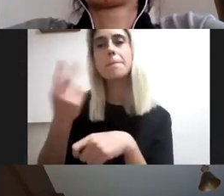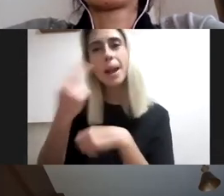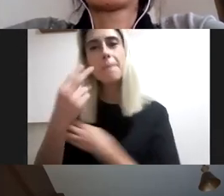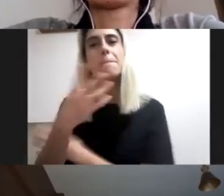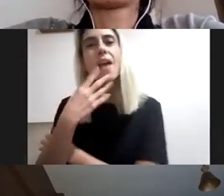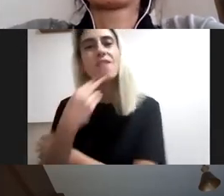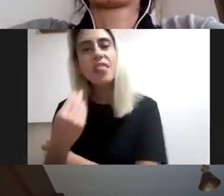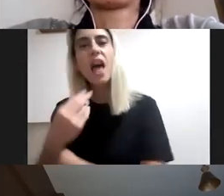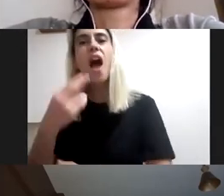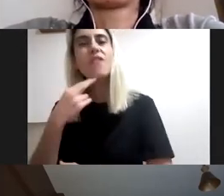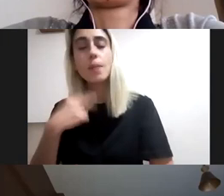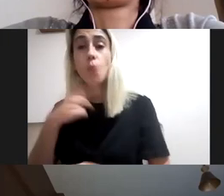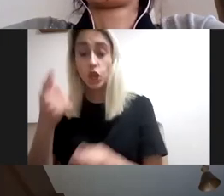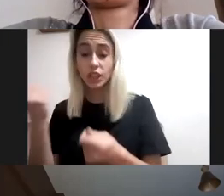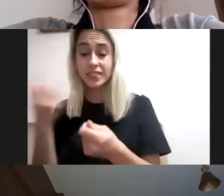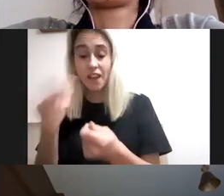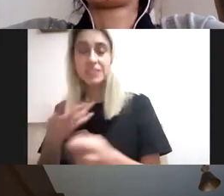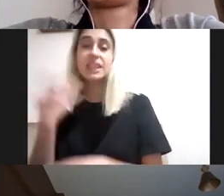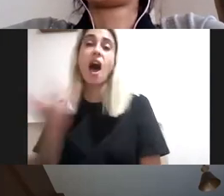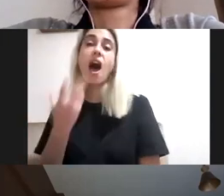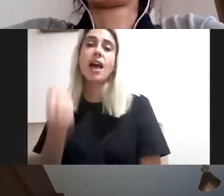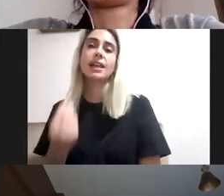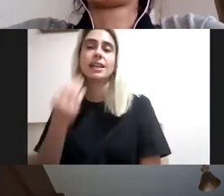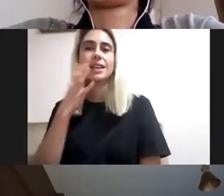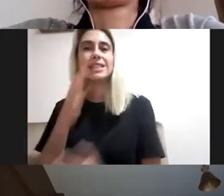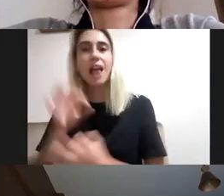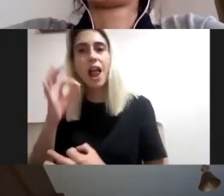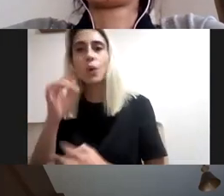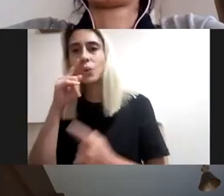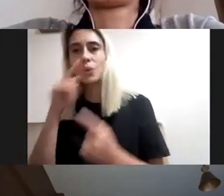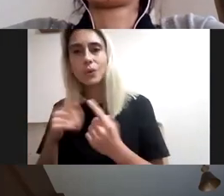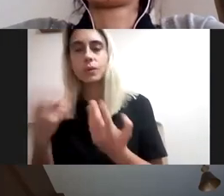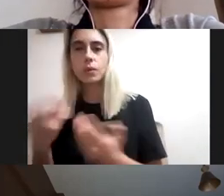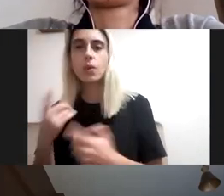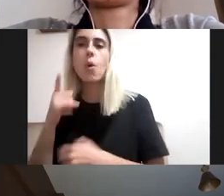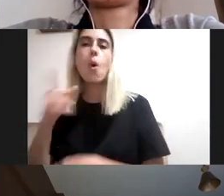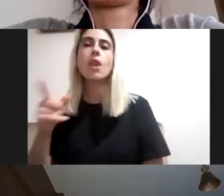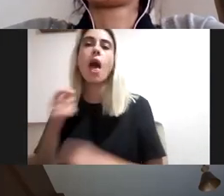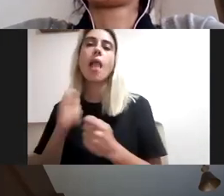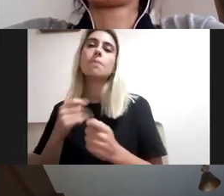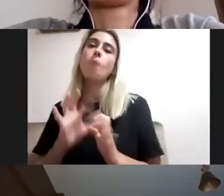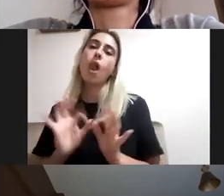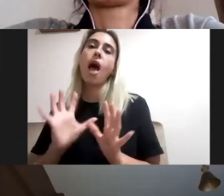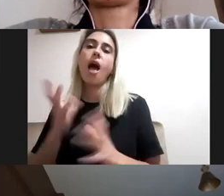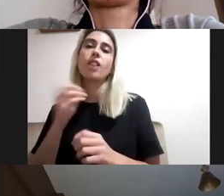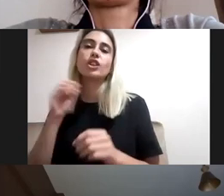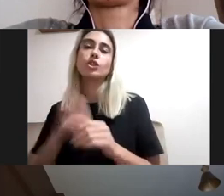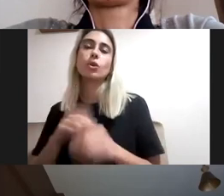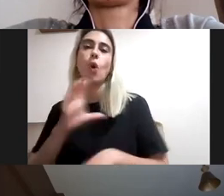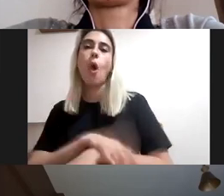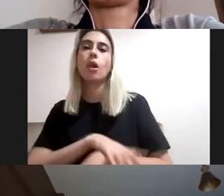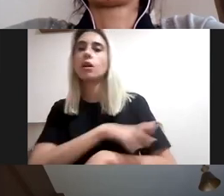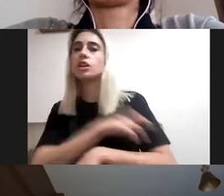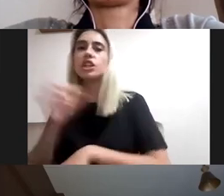böyle davranırsanız çok daha iyi olur. Lisan münasiple anlatıyorum. Ama onlar eğitim bu şekilde aldıkları için koldan tutup hiçbir şey